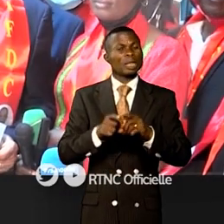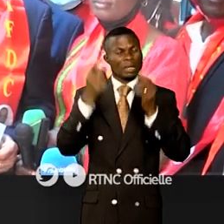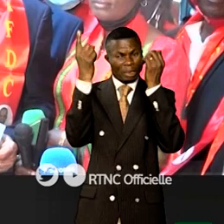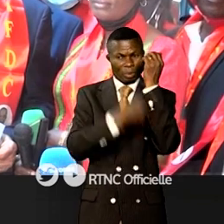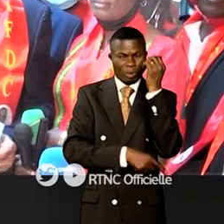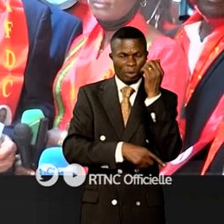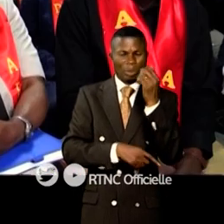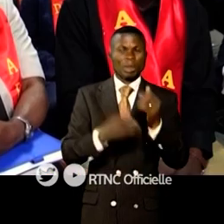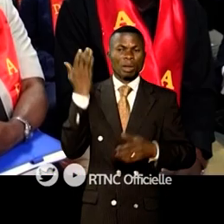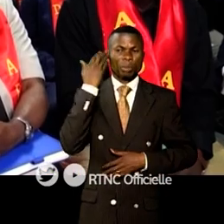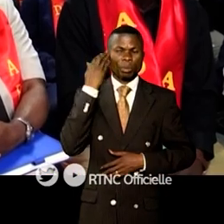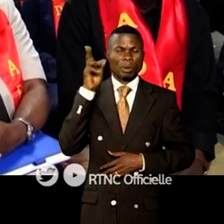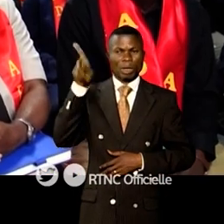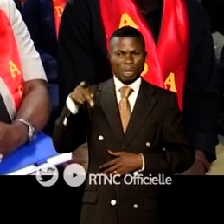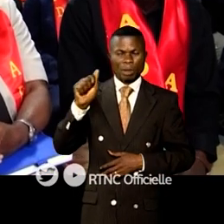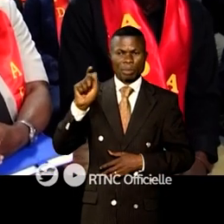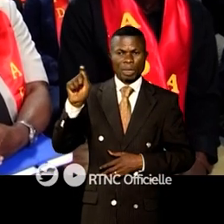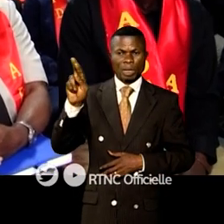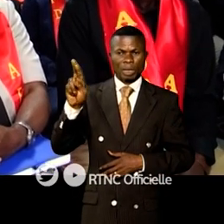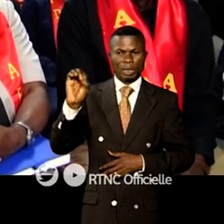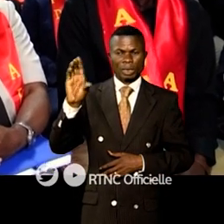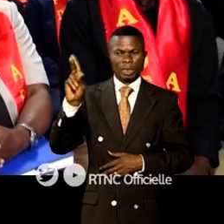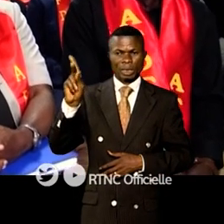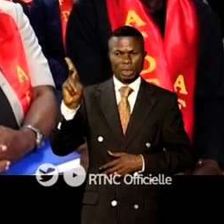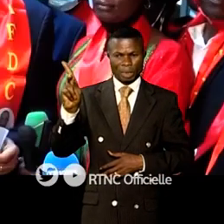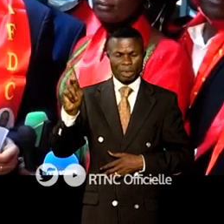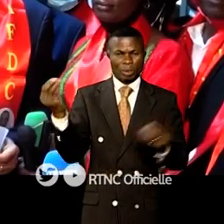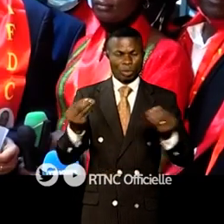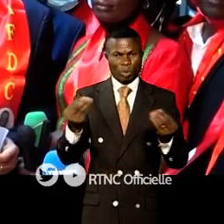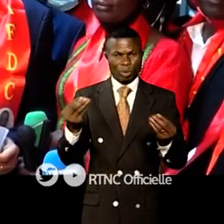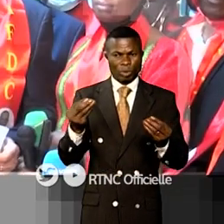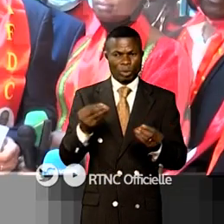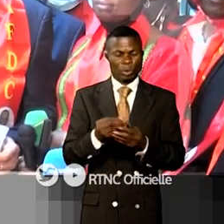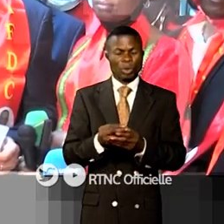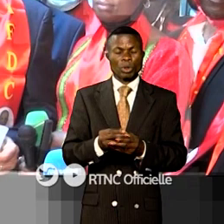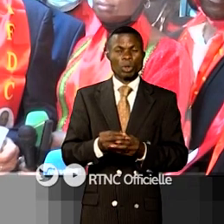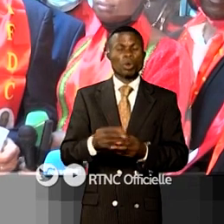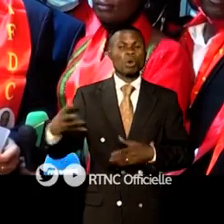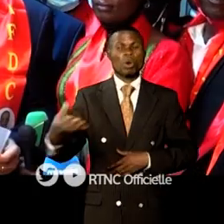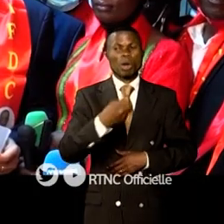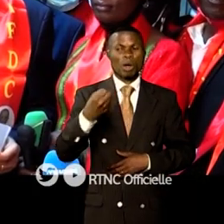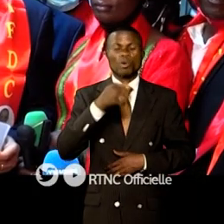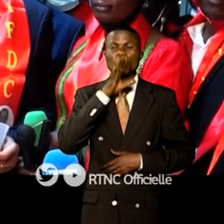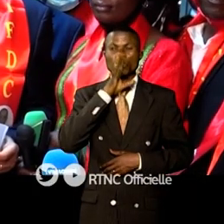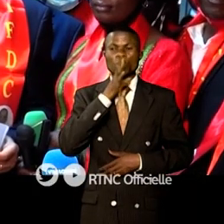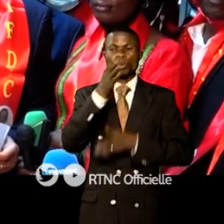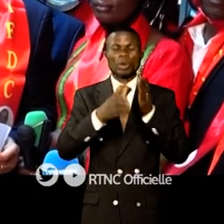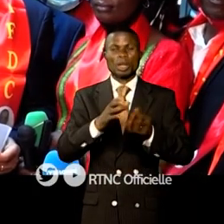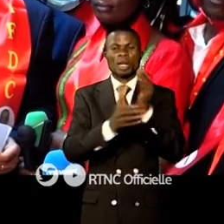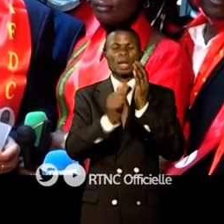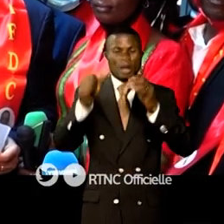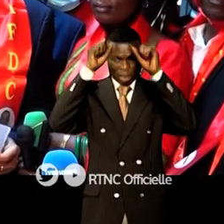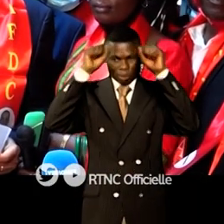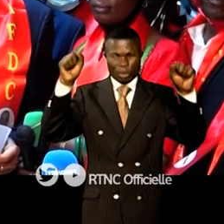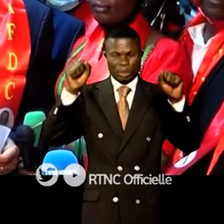M. Patrick Dianga Katakala pour s'être attribué faussement la qualité du